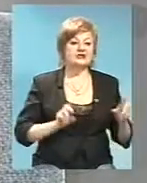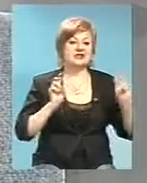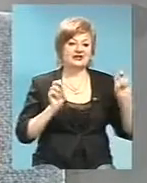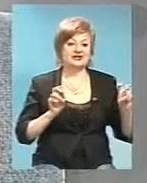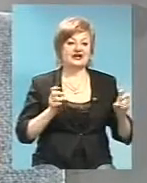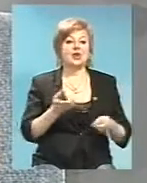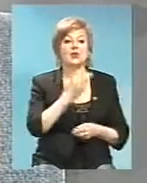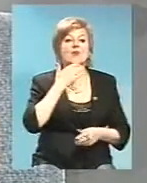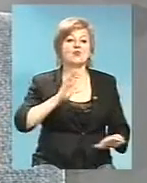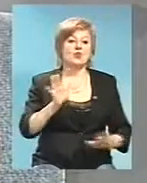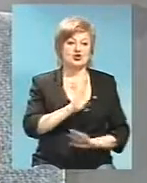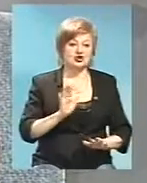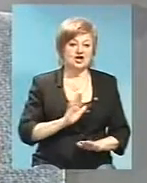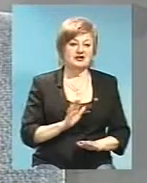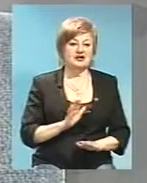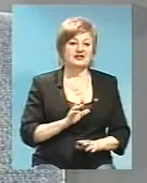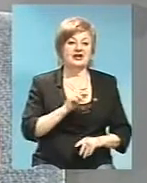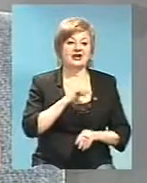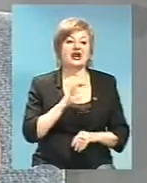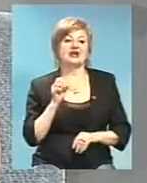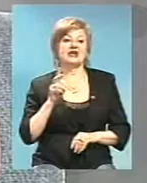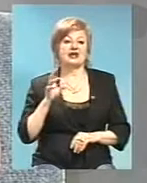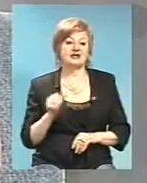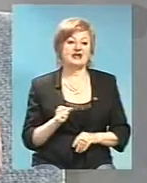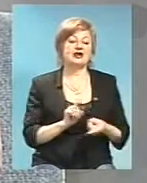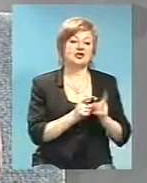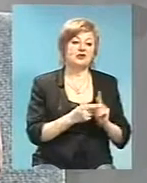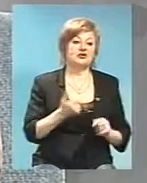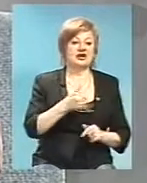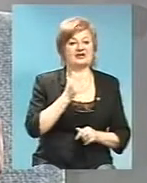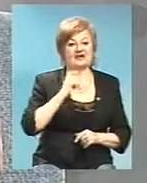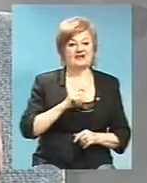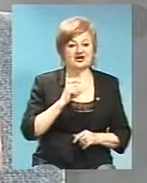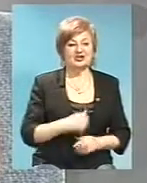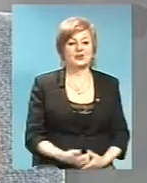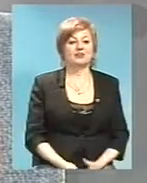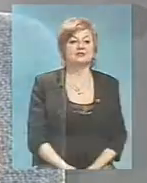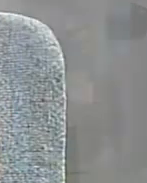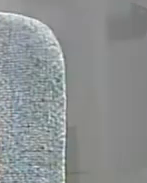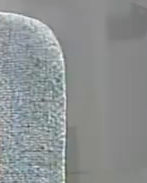Я ж з вами прощаюся. У студії працювали Інна Халеп, сурдопереклад Галина Воротнікова.